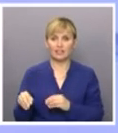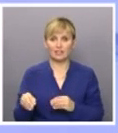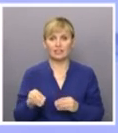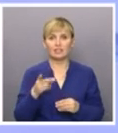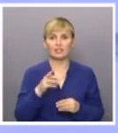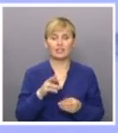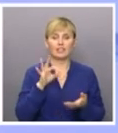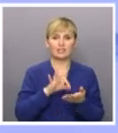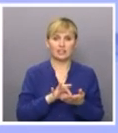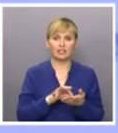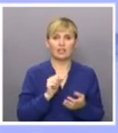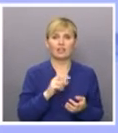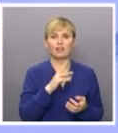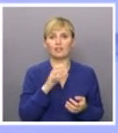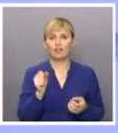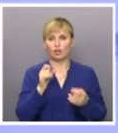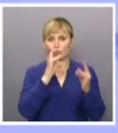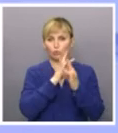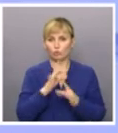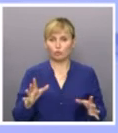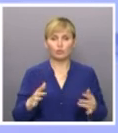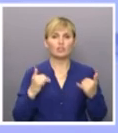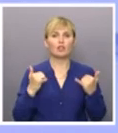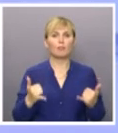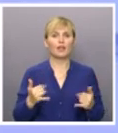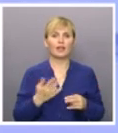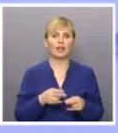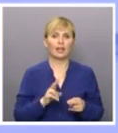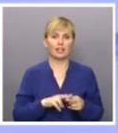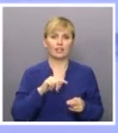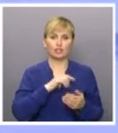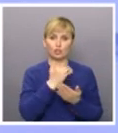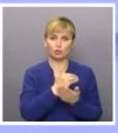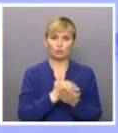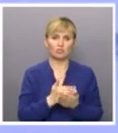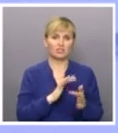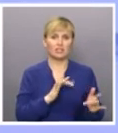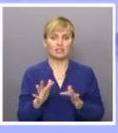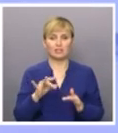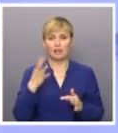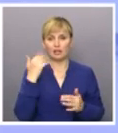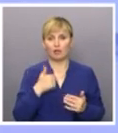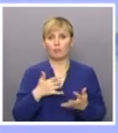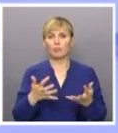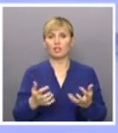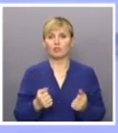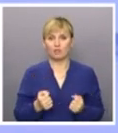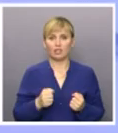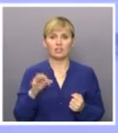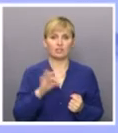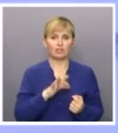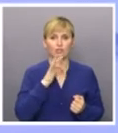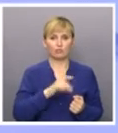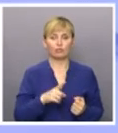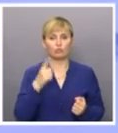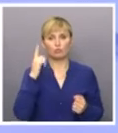для целей аквакультуры. Вот. Теперь эта инструкция не действует, и когда ее принимали, мы сразу говорим, думали,